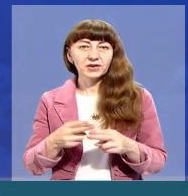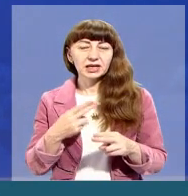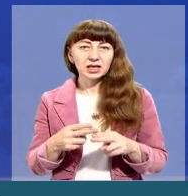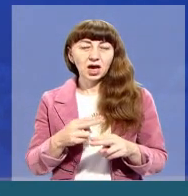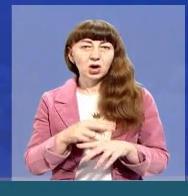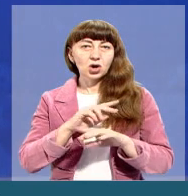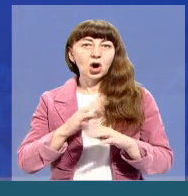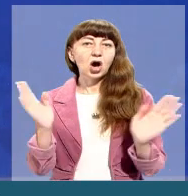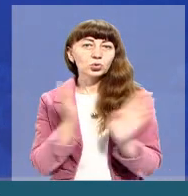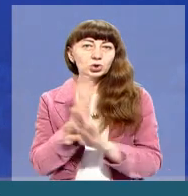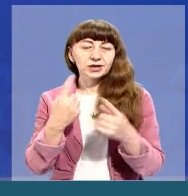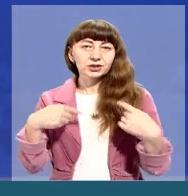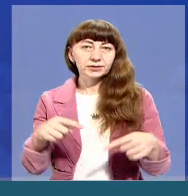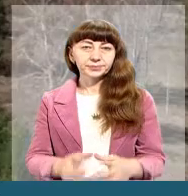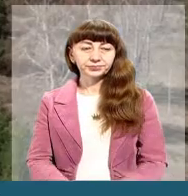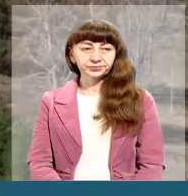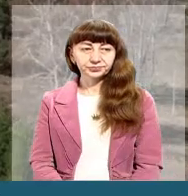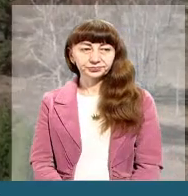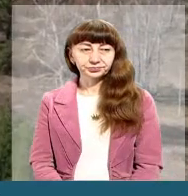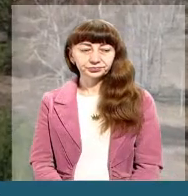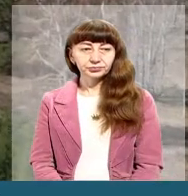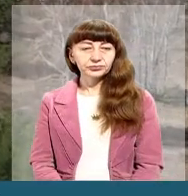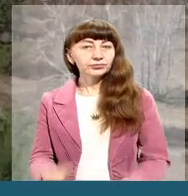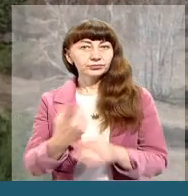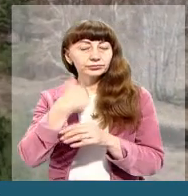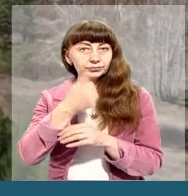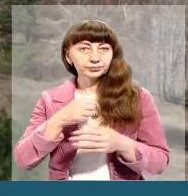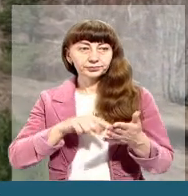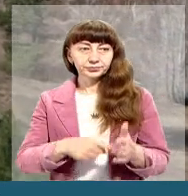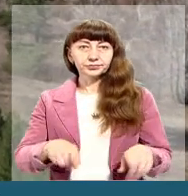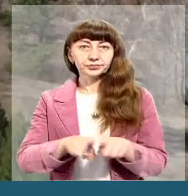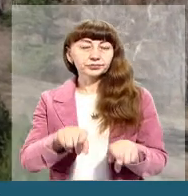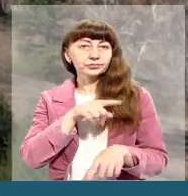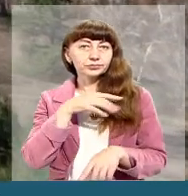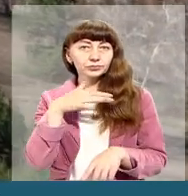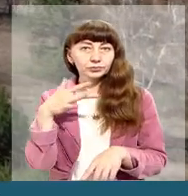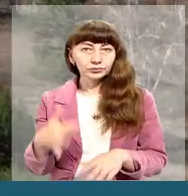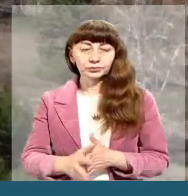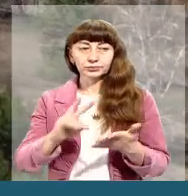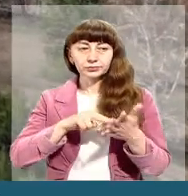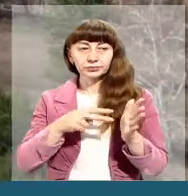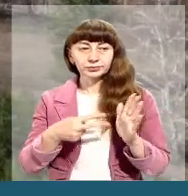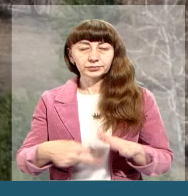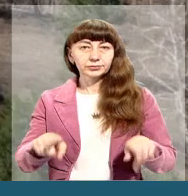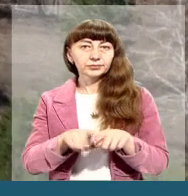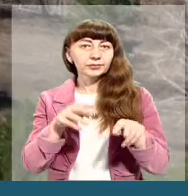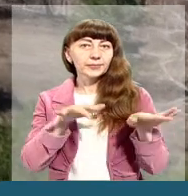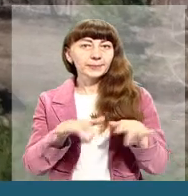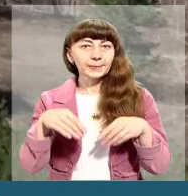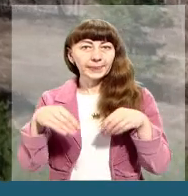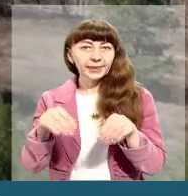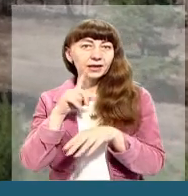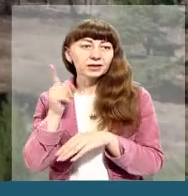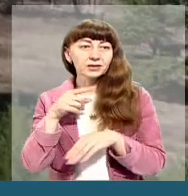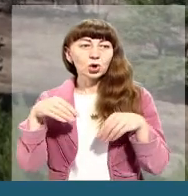расположенную в Кустанайской области, город Житогород. В текущем году целей тоже немало. Запланировано завершение таких мероприятий, как посадка